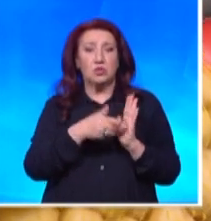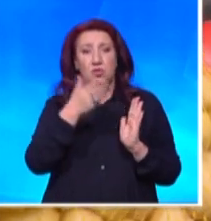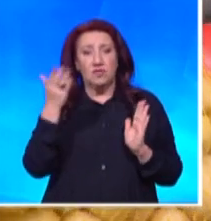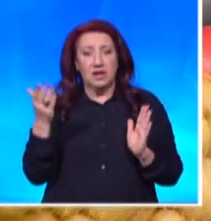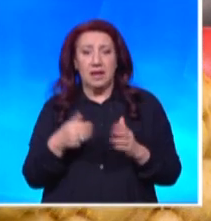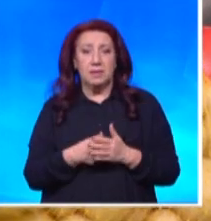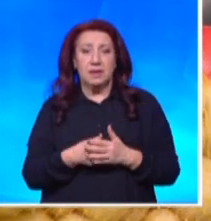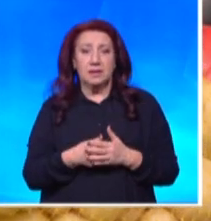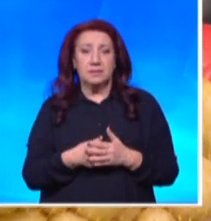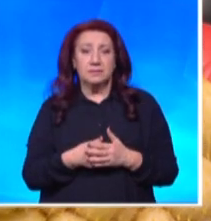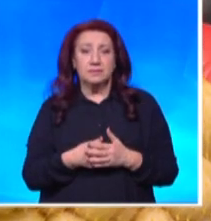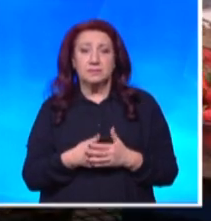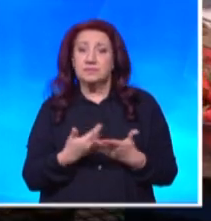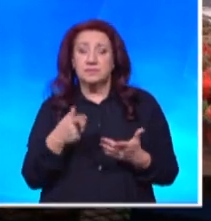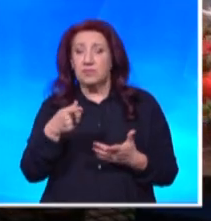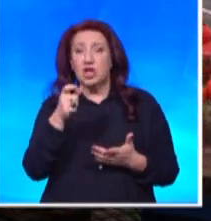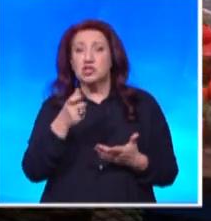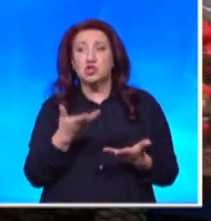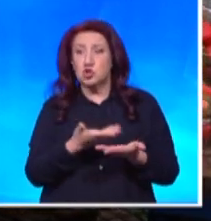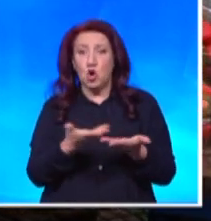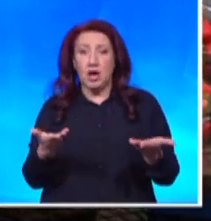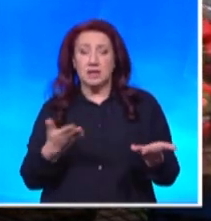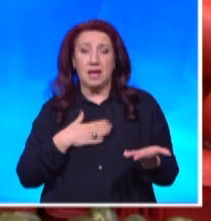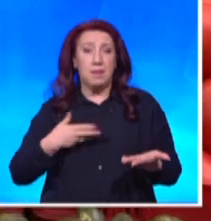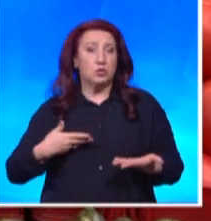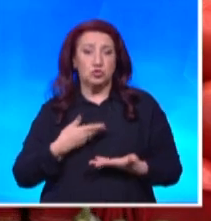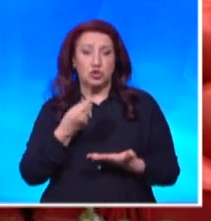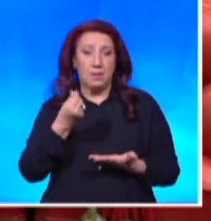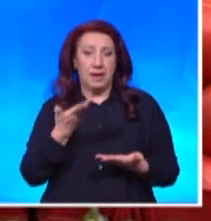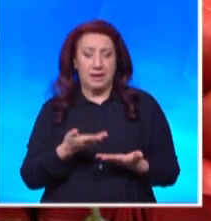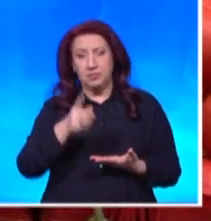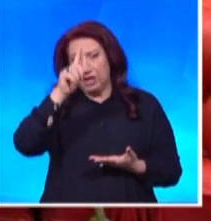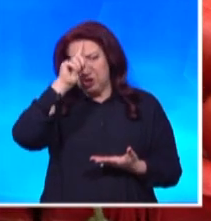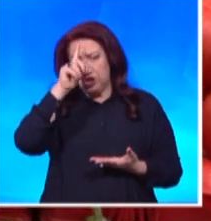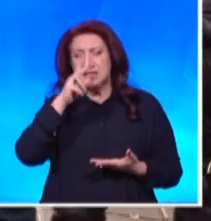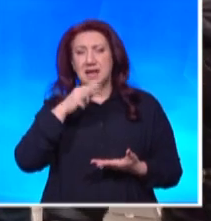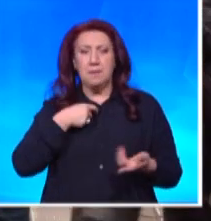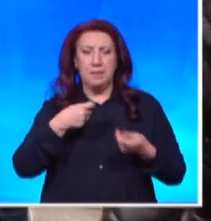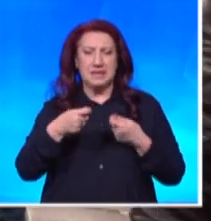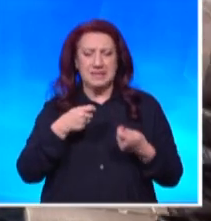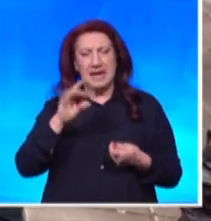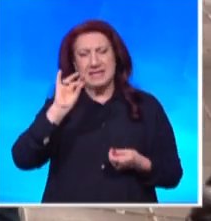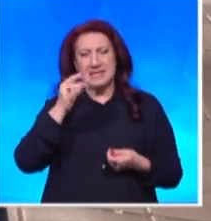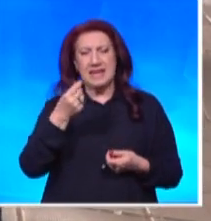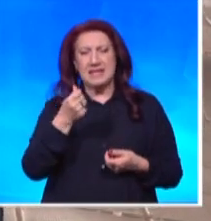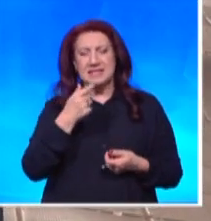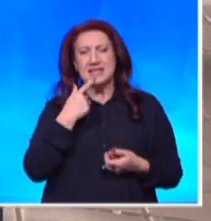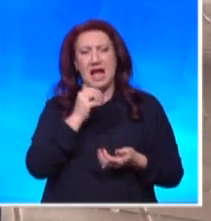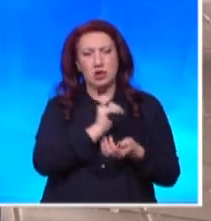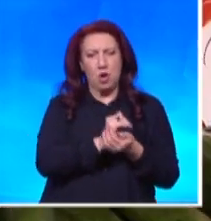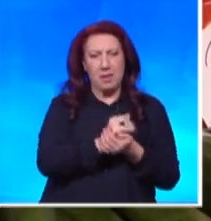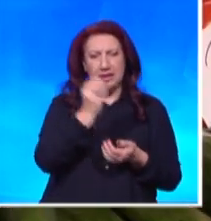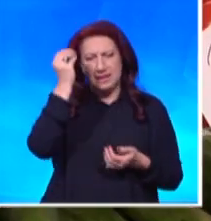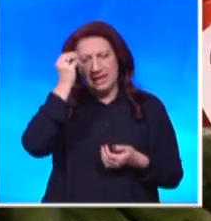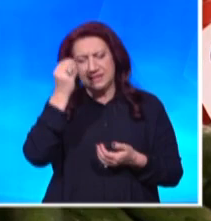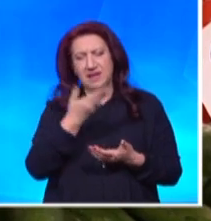затопляват се тази стока, иска пари. На женския пазар средната цена и на доматите, и на краставиците е между 2 и 3 лева. Е, на 2